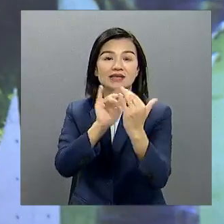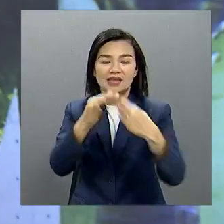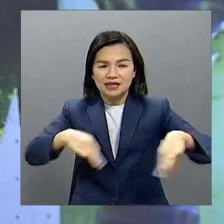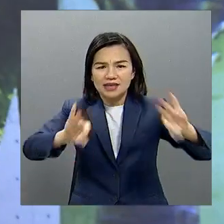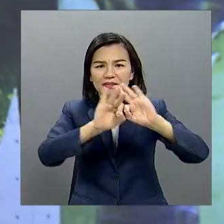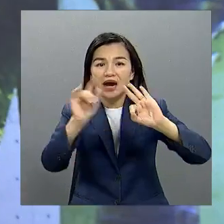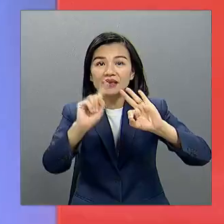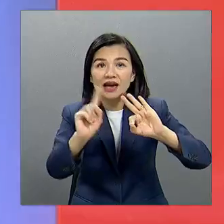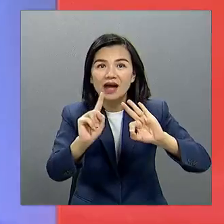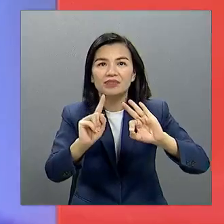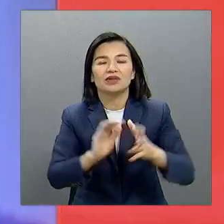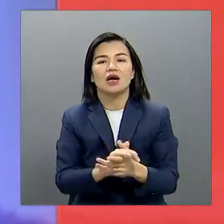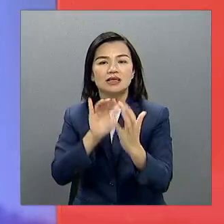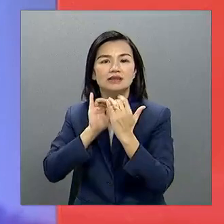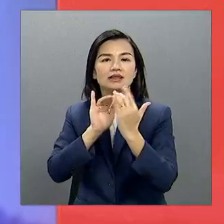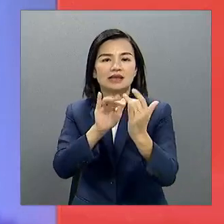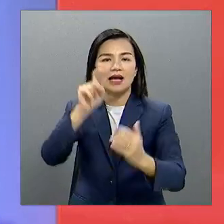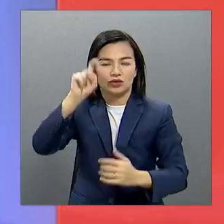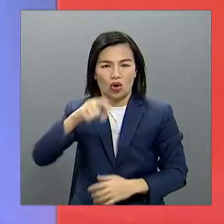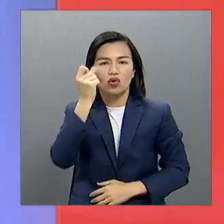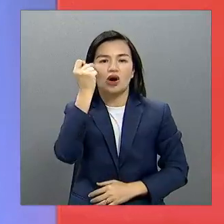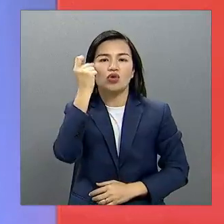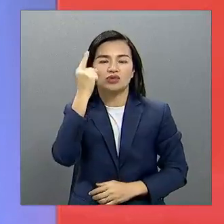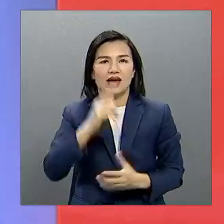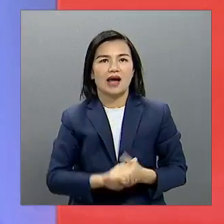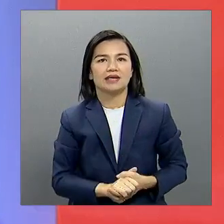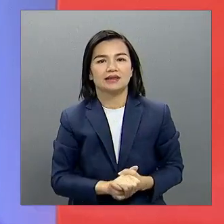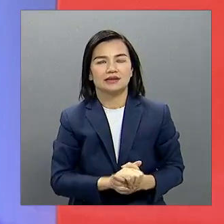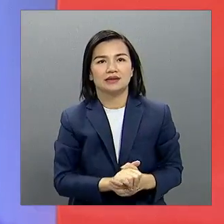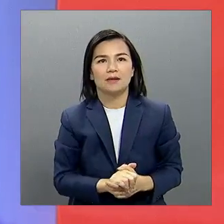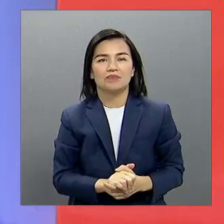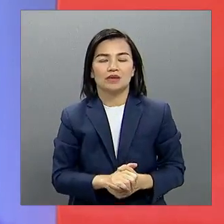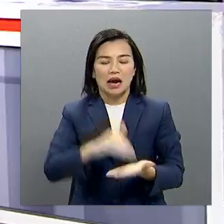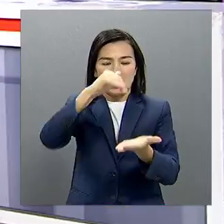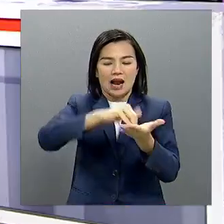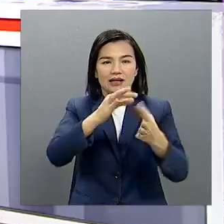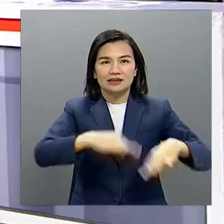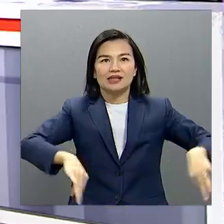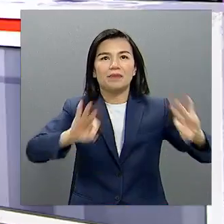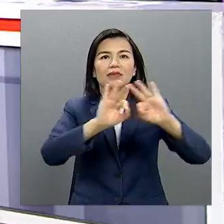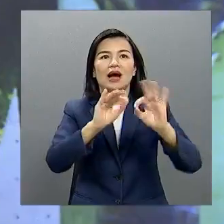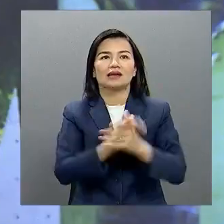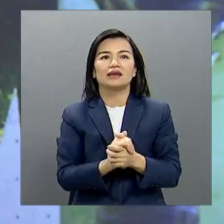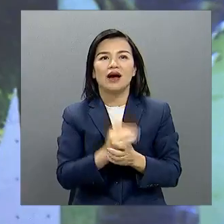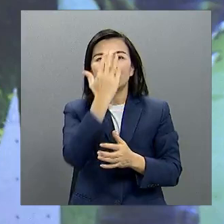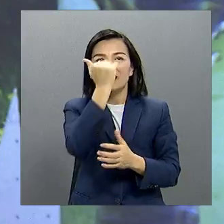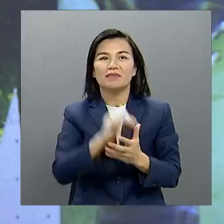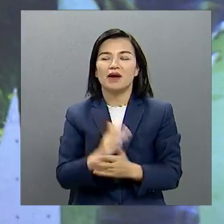ารด้วยความเข้าใจ น ี่ อันนี้คือหลักหัวใจสำคัญ มงลง แล้ว และนี่คือชมัยพรเห็นประเสริ